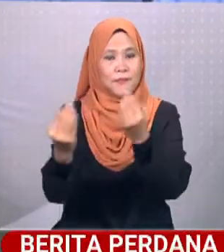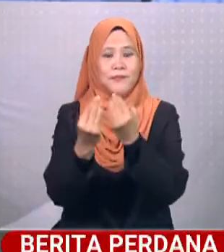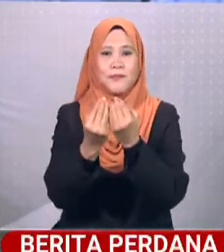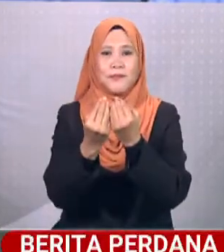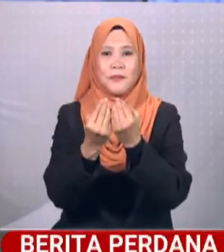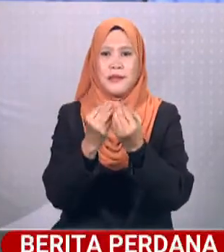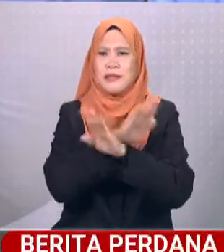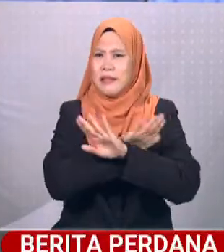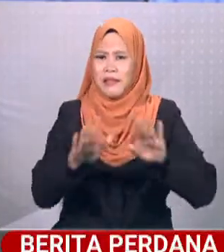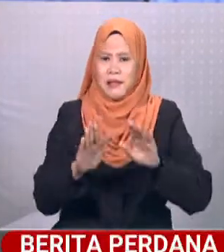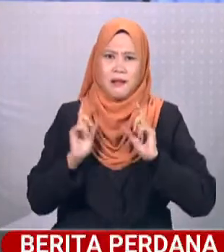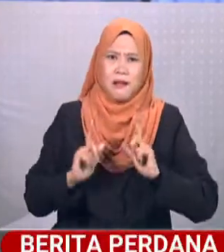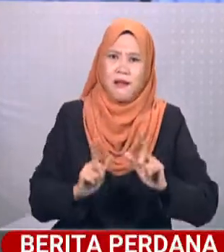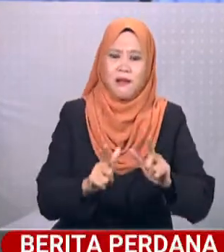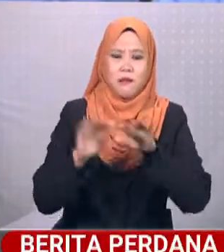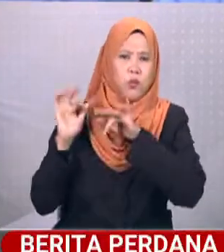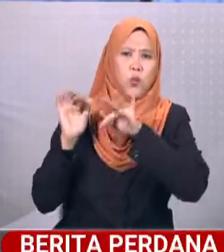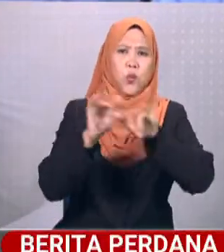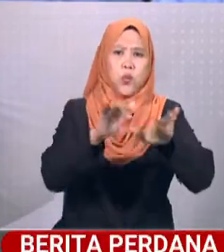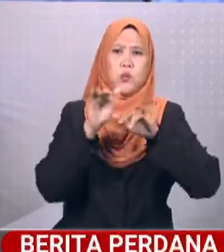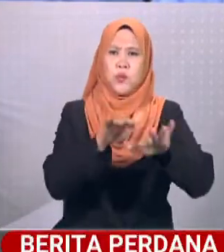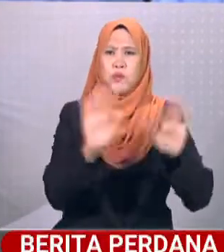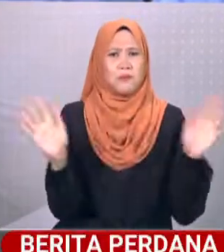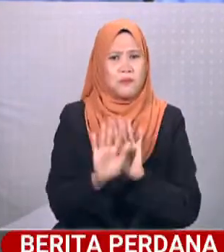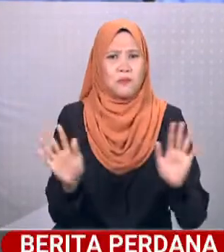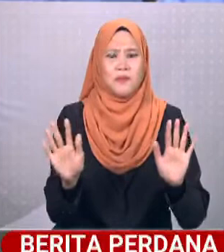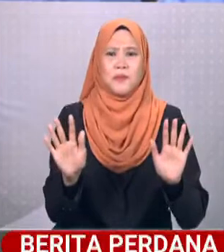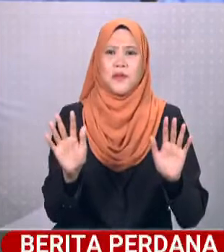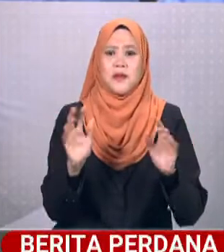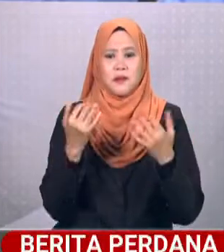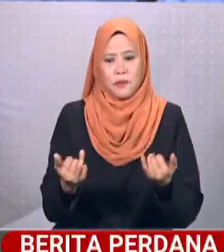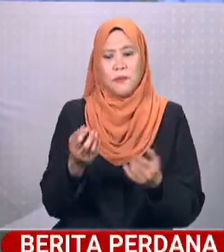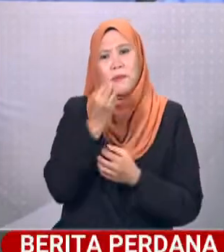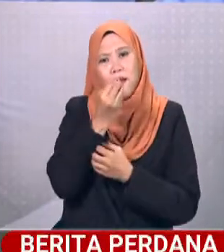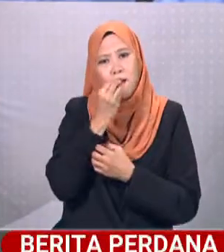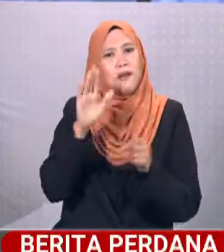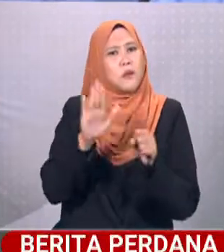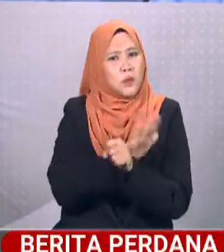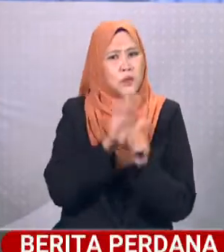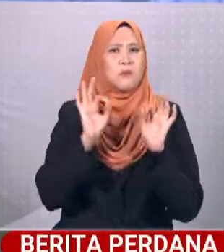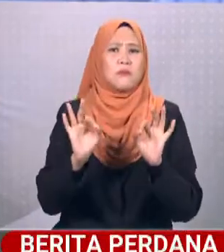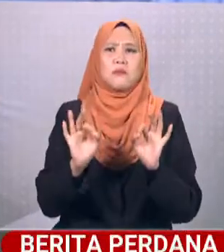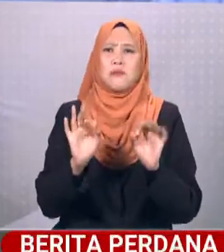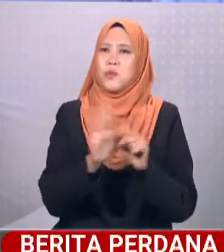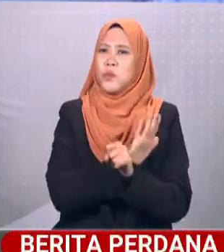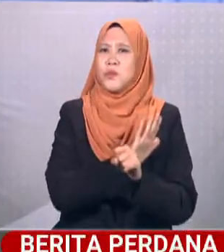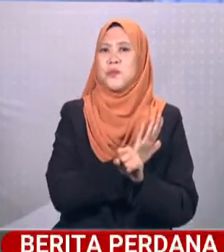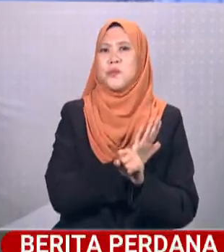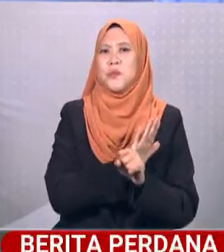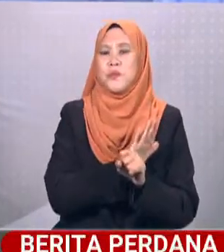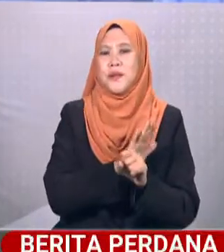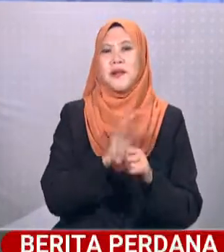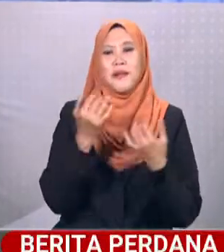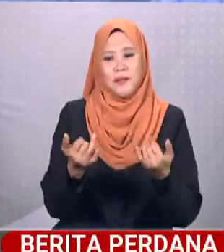jangan berpusu-pusu. Kerana barang kita cukup, barang makanan kita memang mencukupi. Dan kita